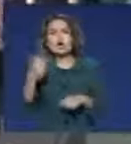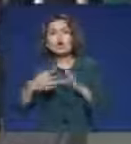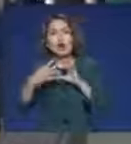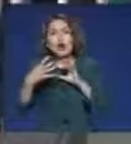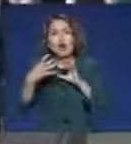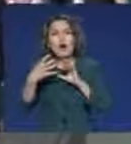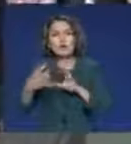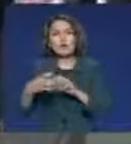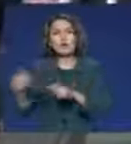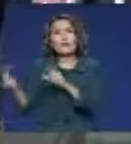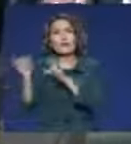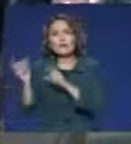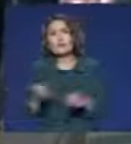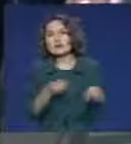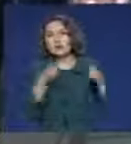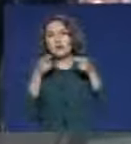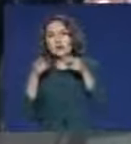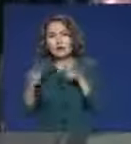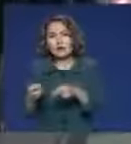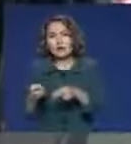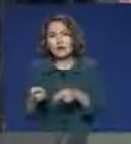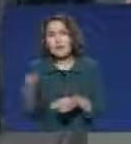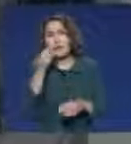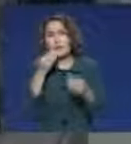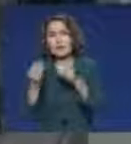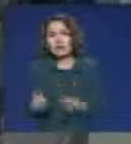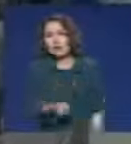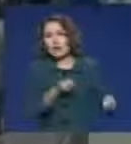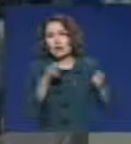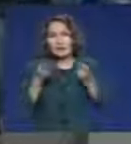біздің ол үш автобус бүгін целый день тегін алып келіп алып кетеді оларды.